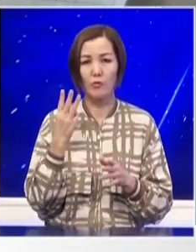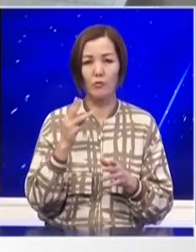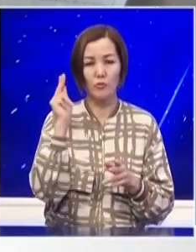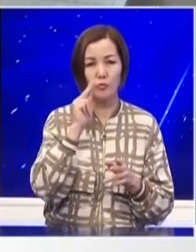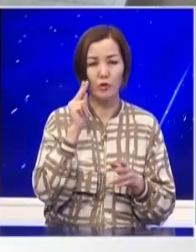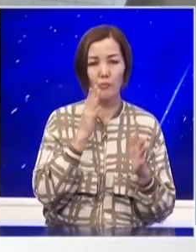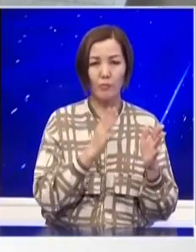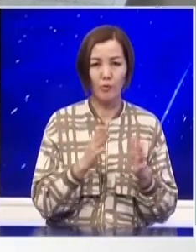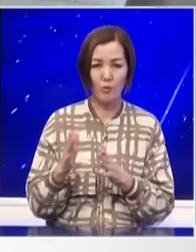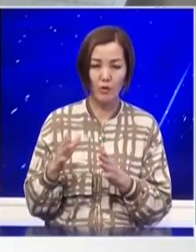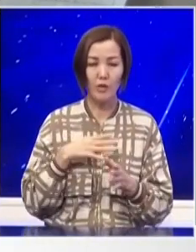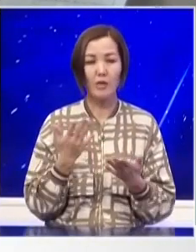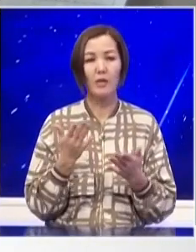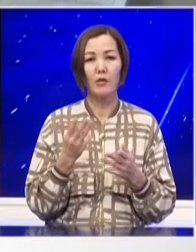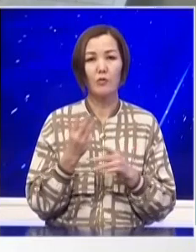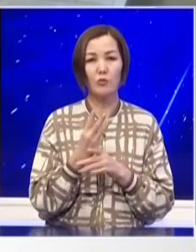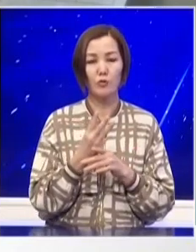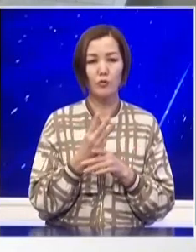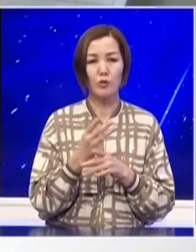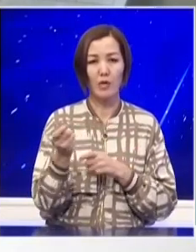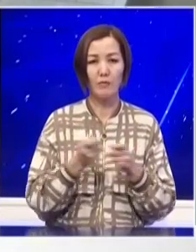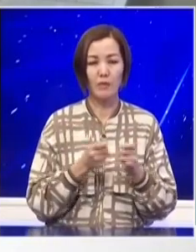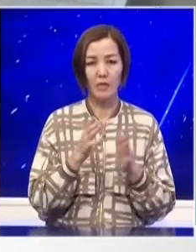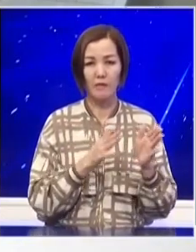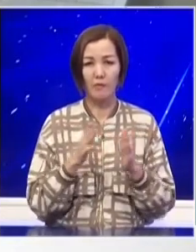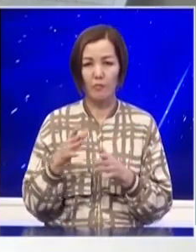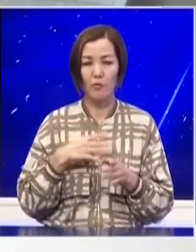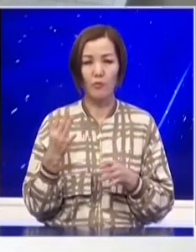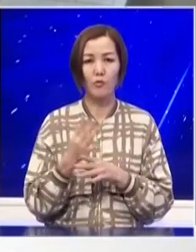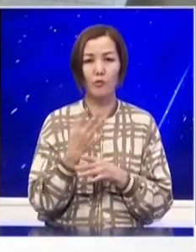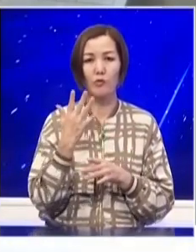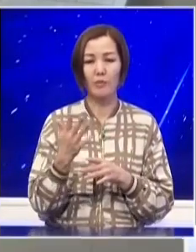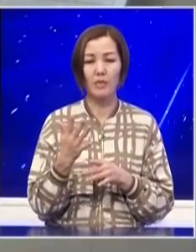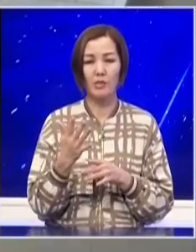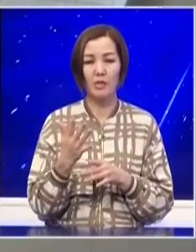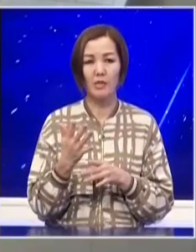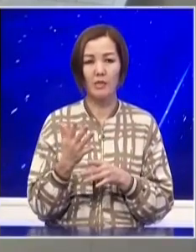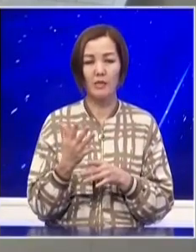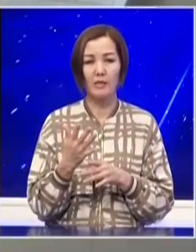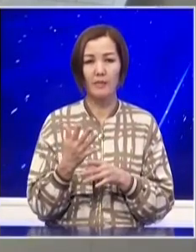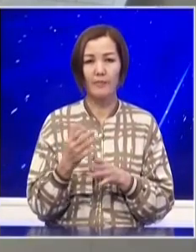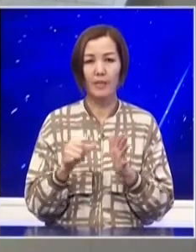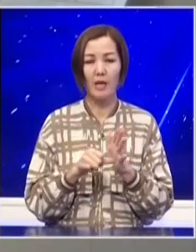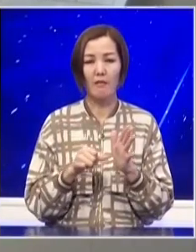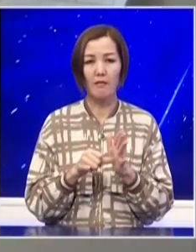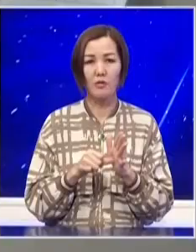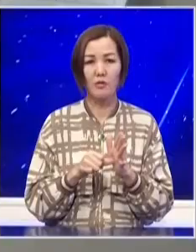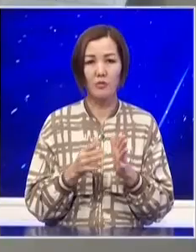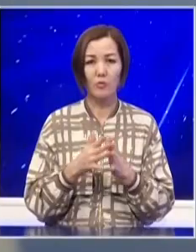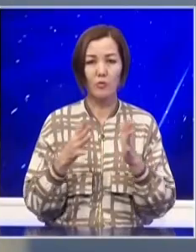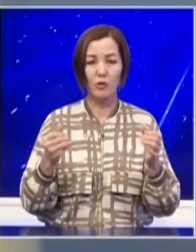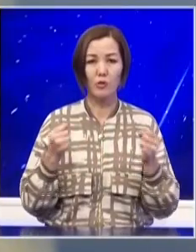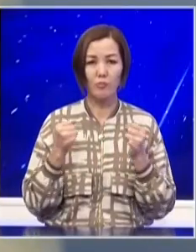блок, және де 3 административный блок. 4-5 административный блок есептеледі, ал 6 блок ол үлкен